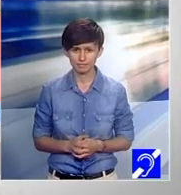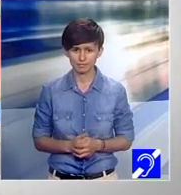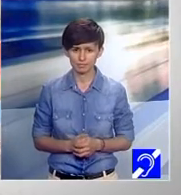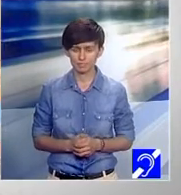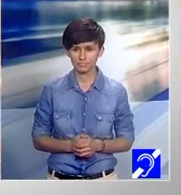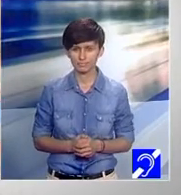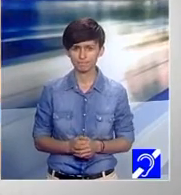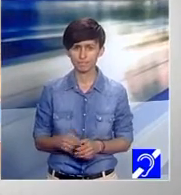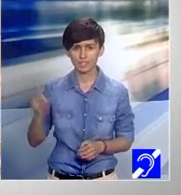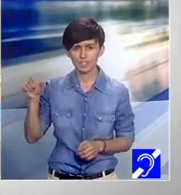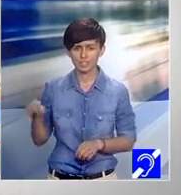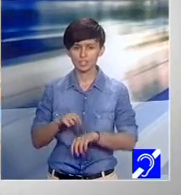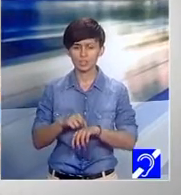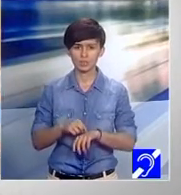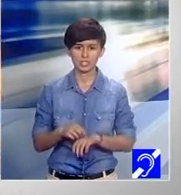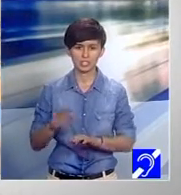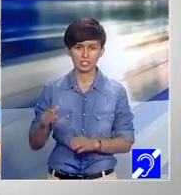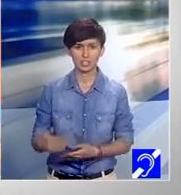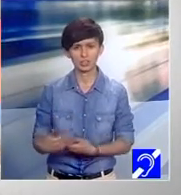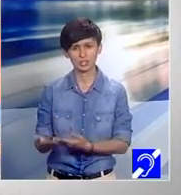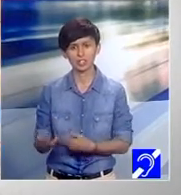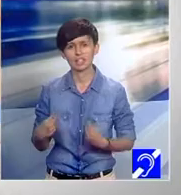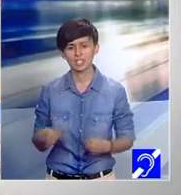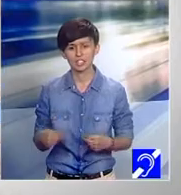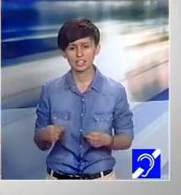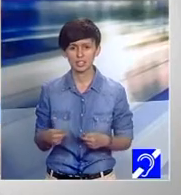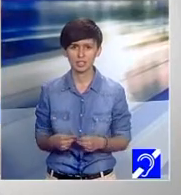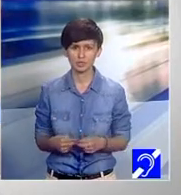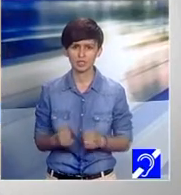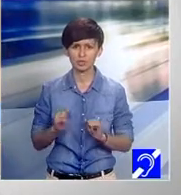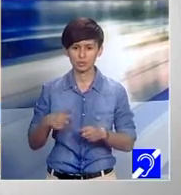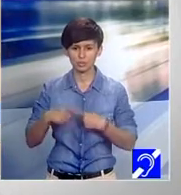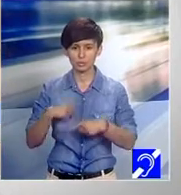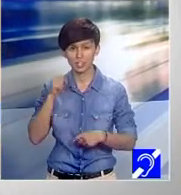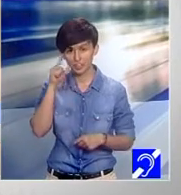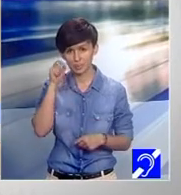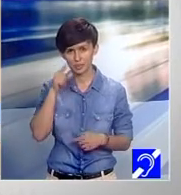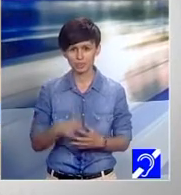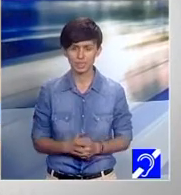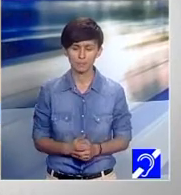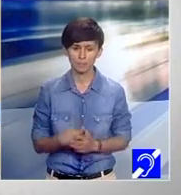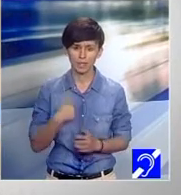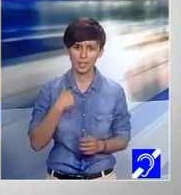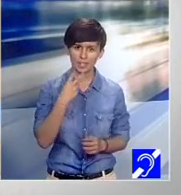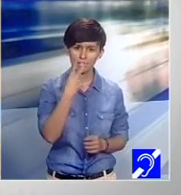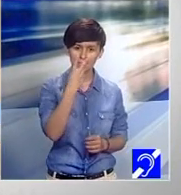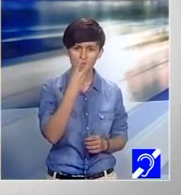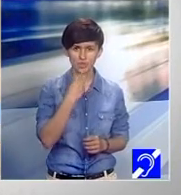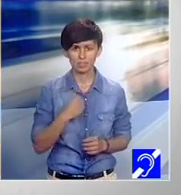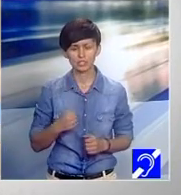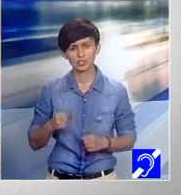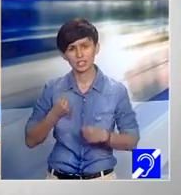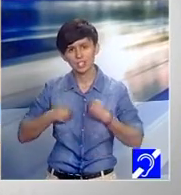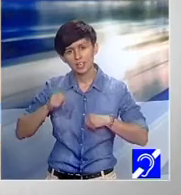Și cadrele medicale au avut parte de tratamentul cu efect miraculos. Din ce am văzut eu, reacțiile